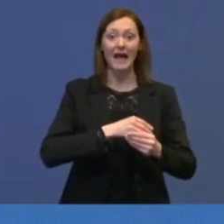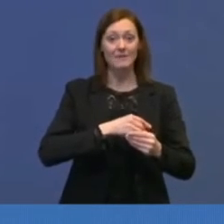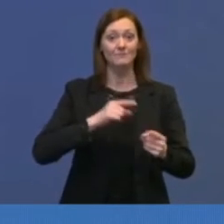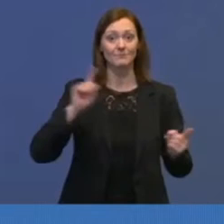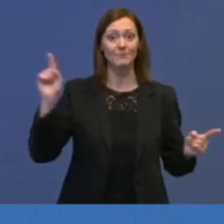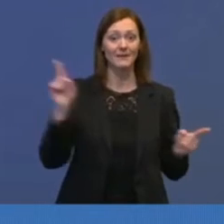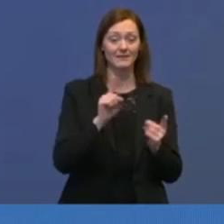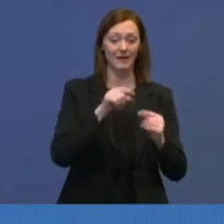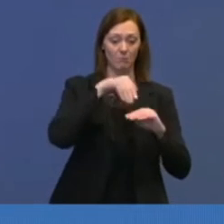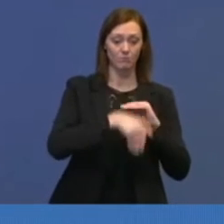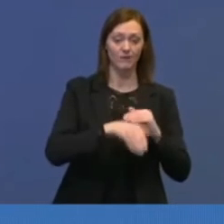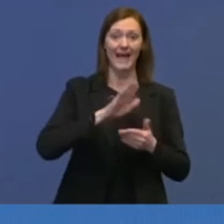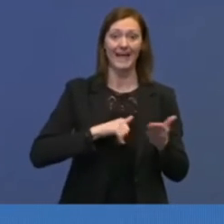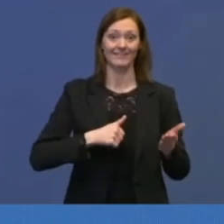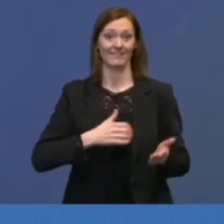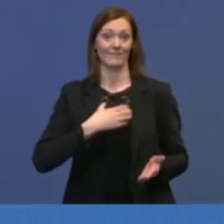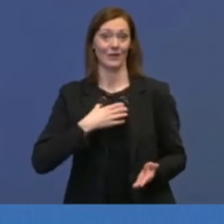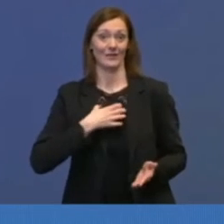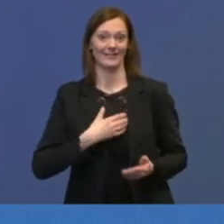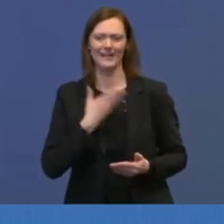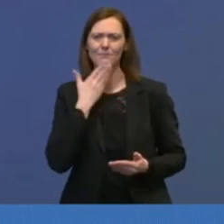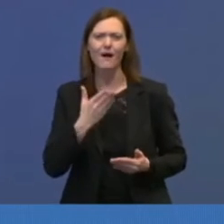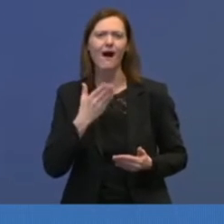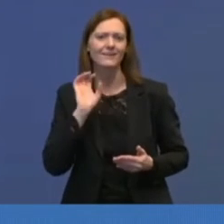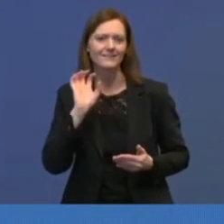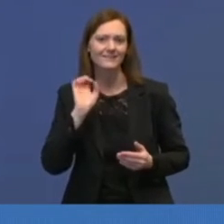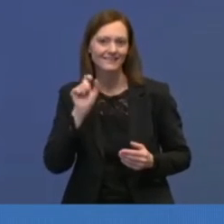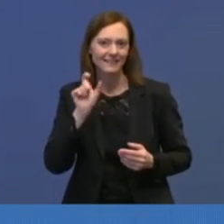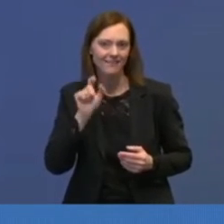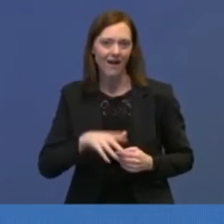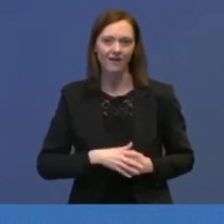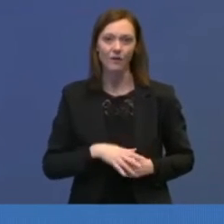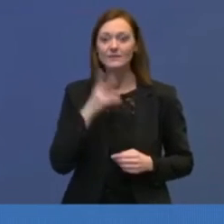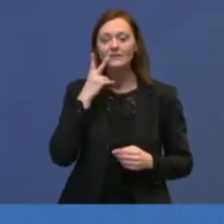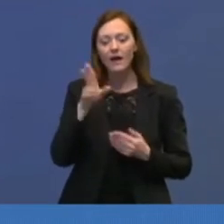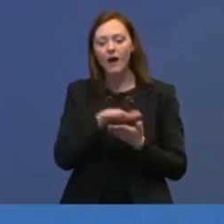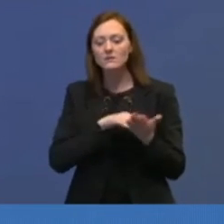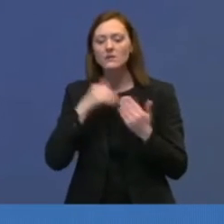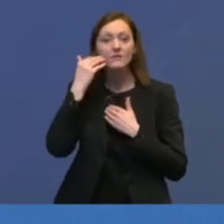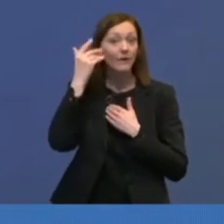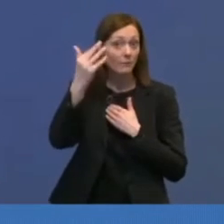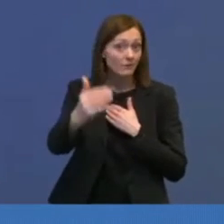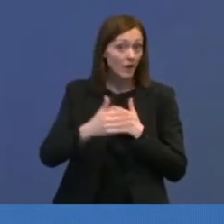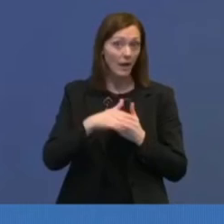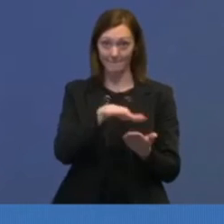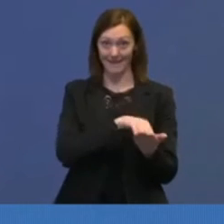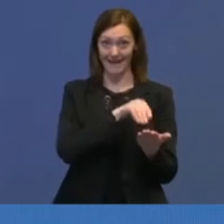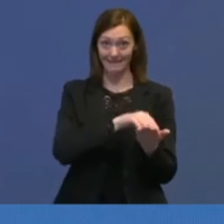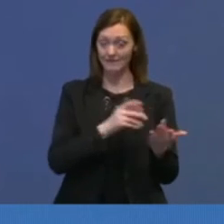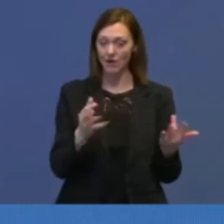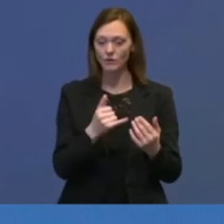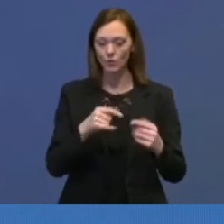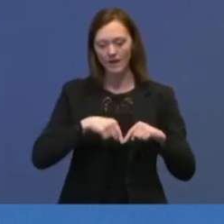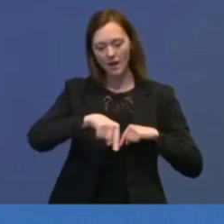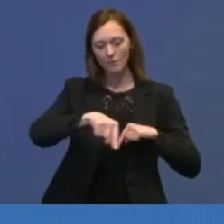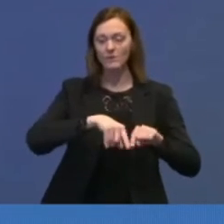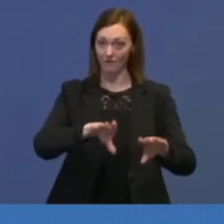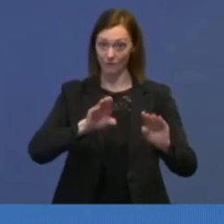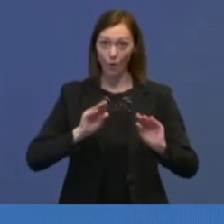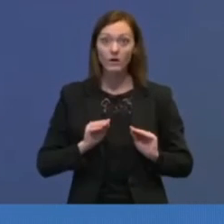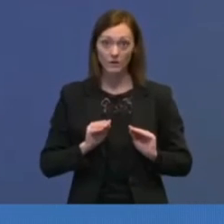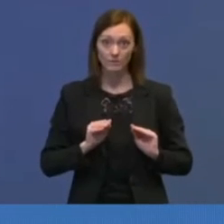waaan ifa faala waqan. Markalla aqwa o drosga mustaqbalka waxa laxis yaabiyay in taan guga laga bixin u